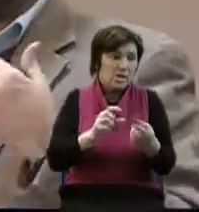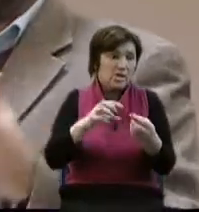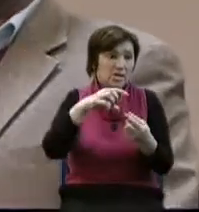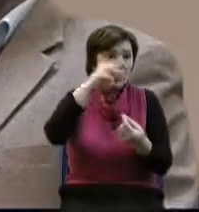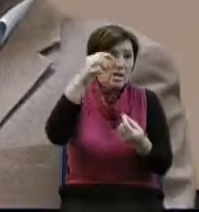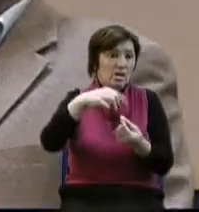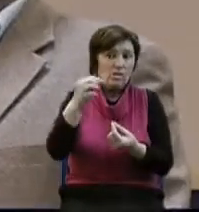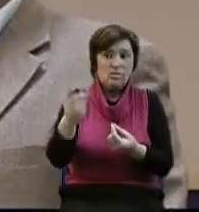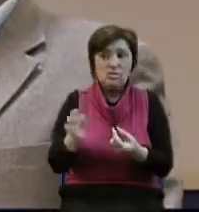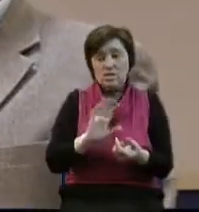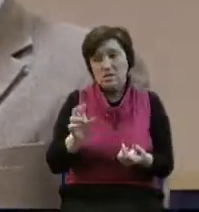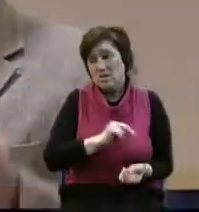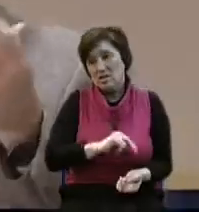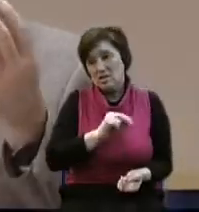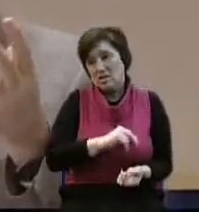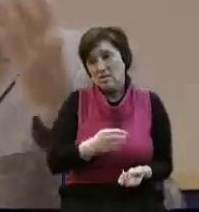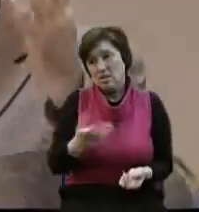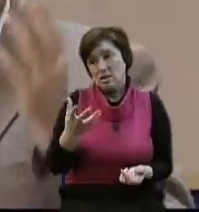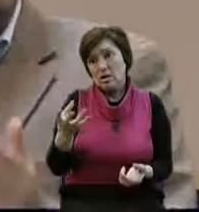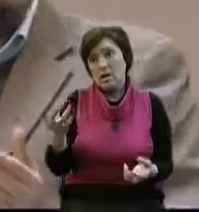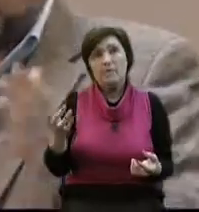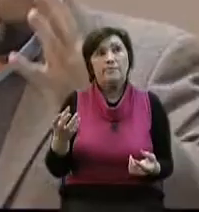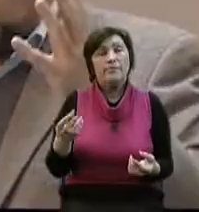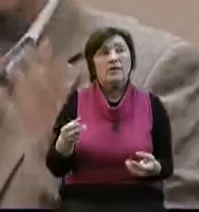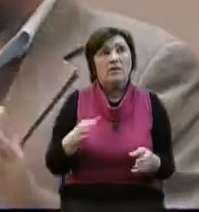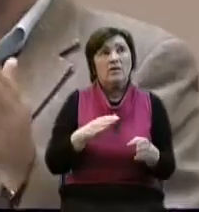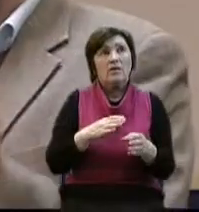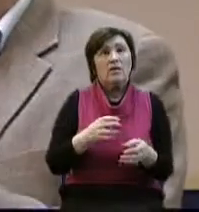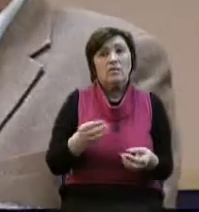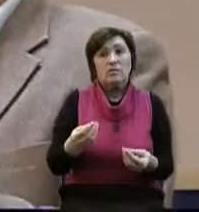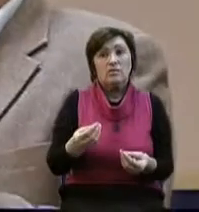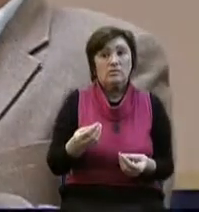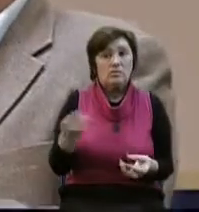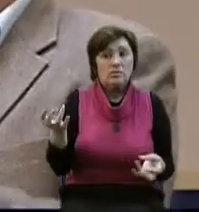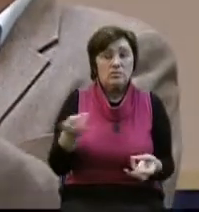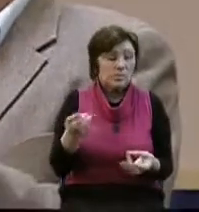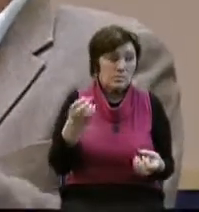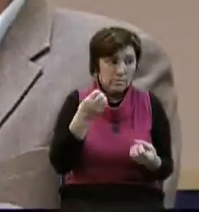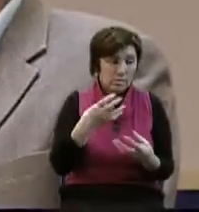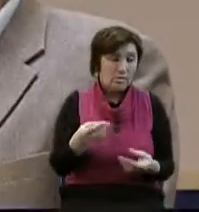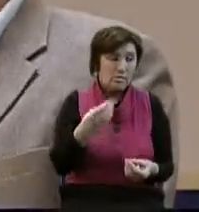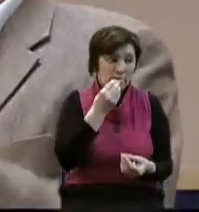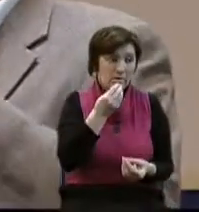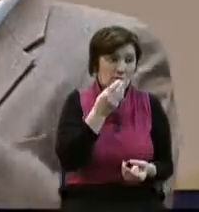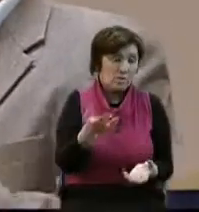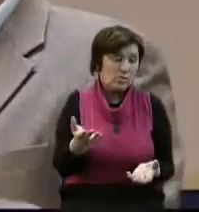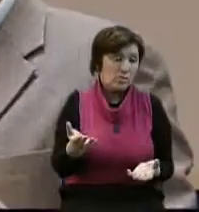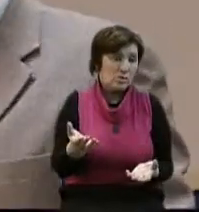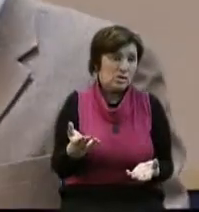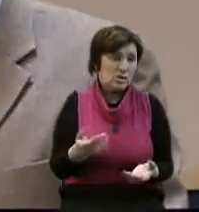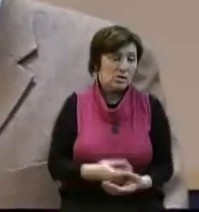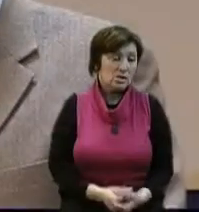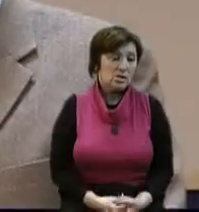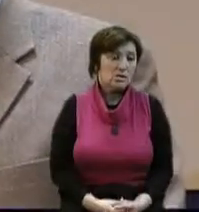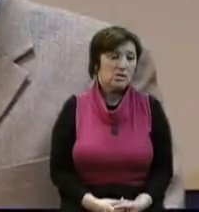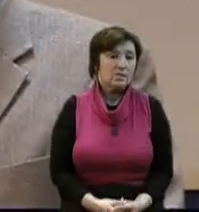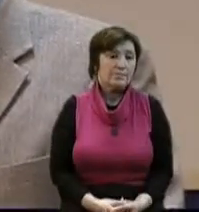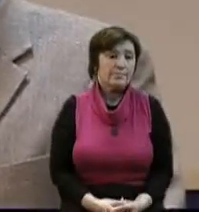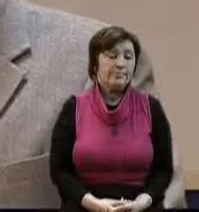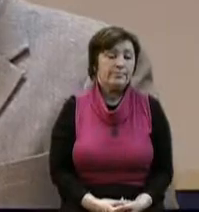считается работой, а удовлетворением естественных нужд человека, которые также существуют и в день субботы.